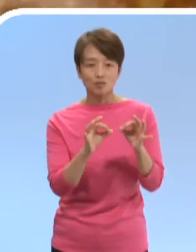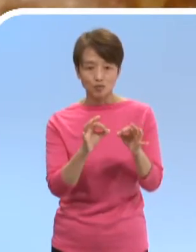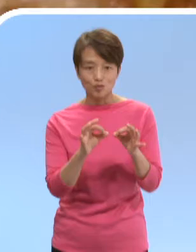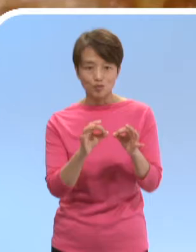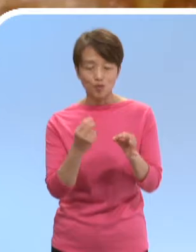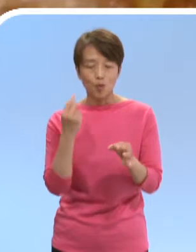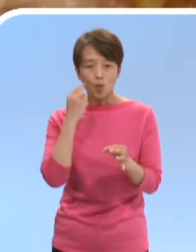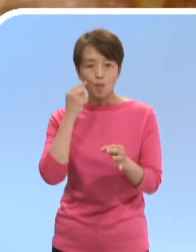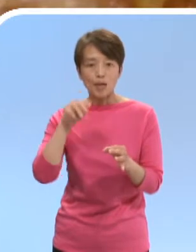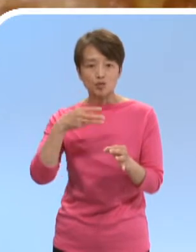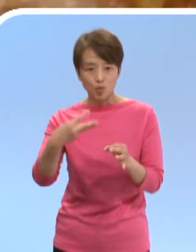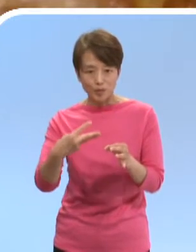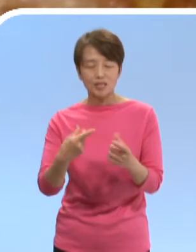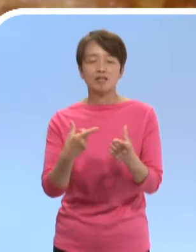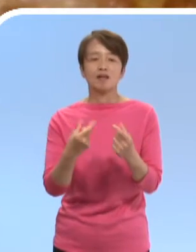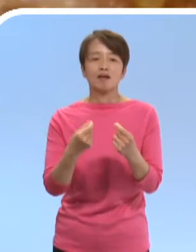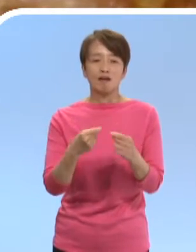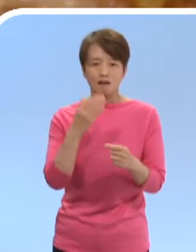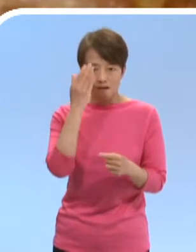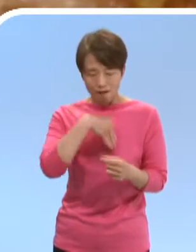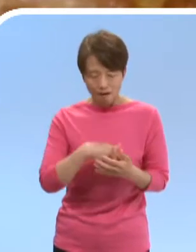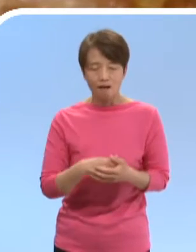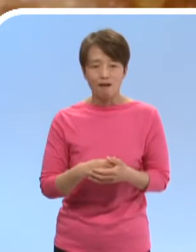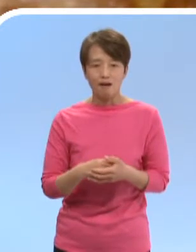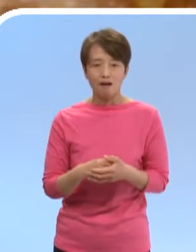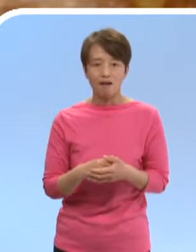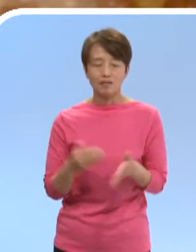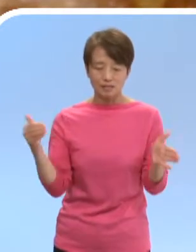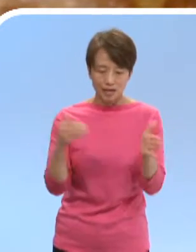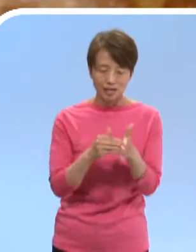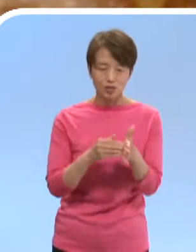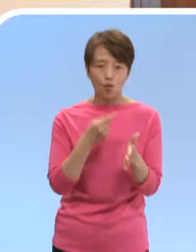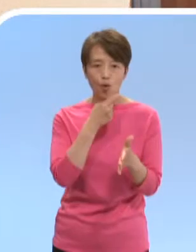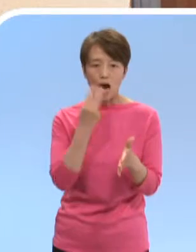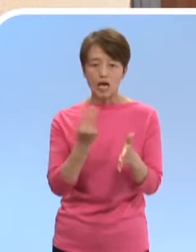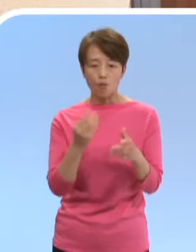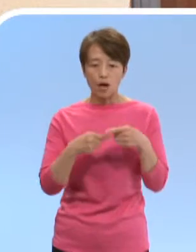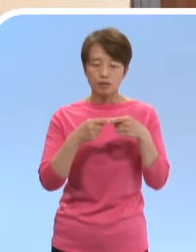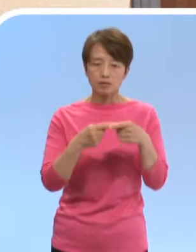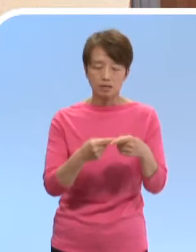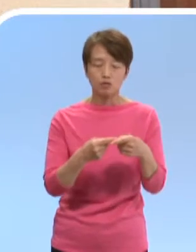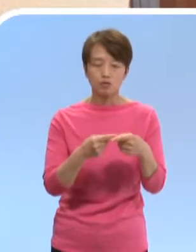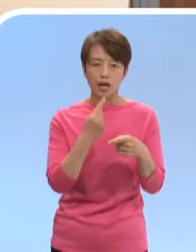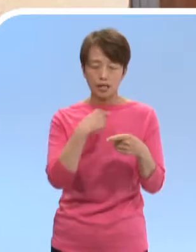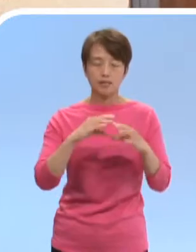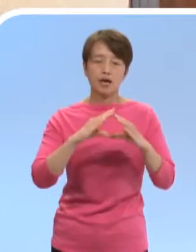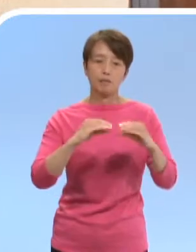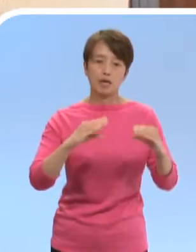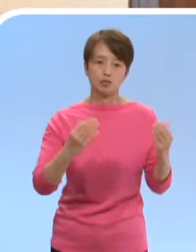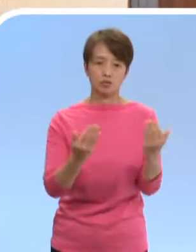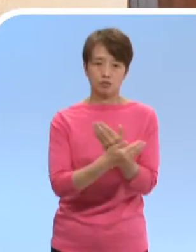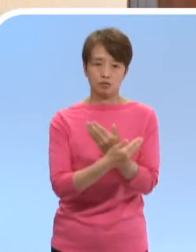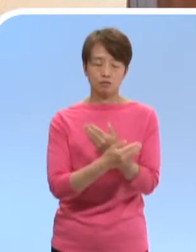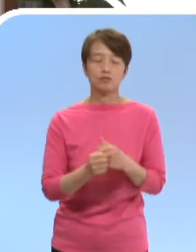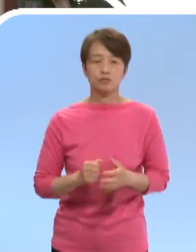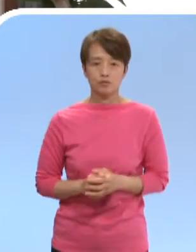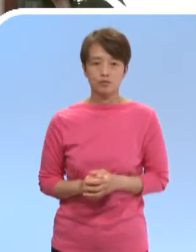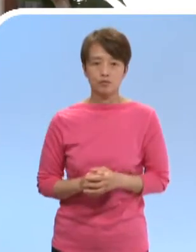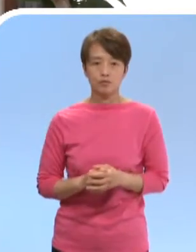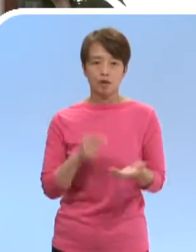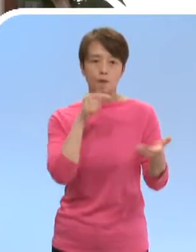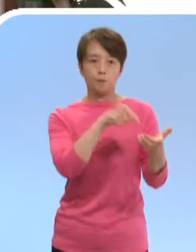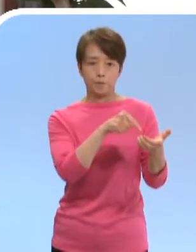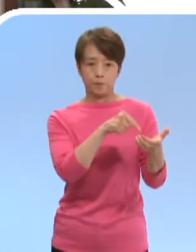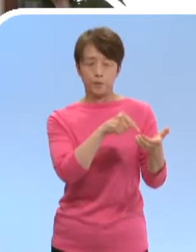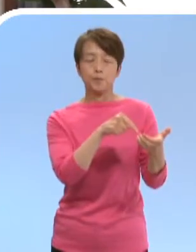カシューナッツとか。 そうです、カシューナッツと松の実とね、結構赤ワイン最後入れるのでね、すごくマイルドになって、 ア